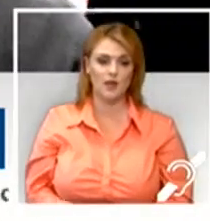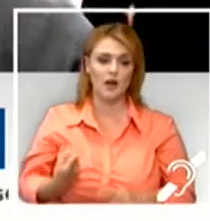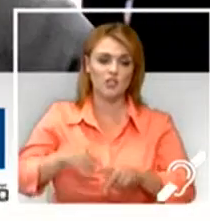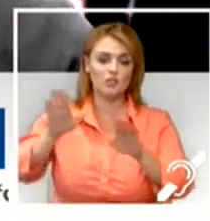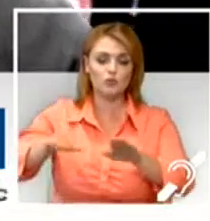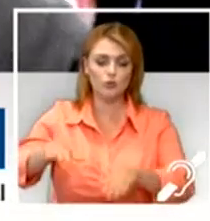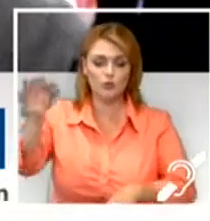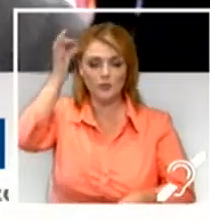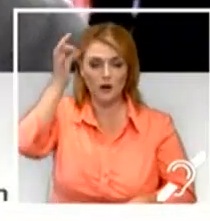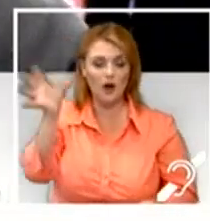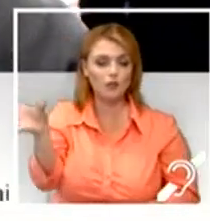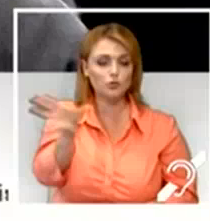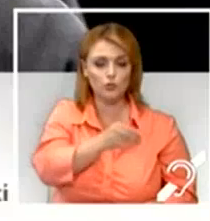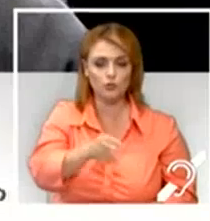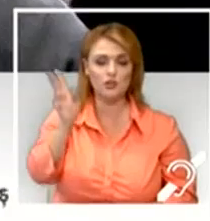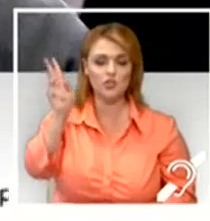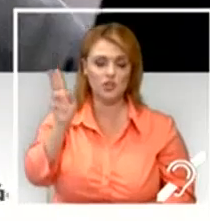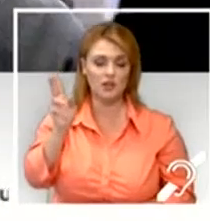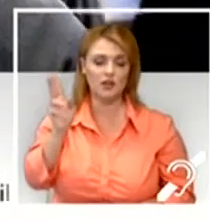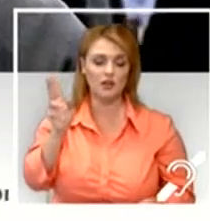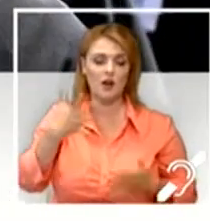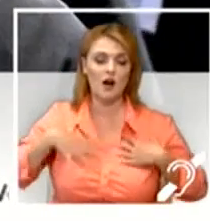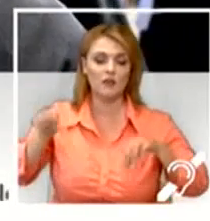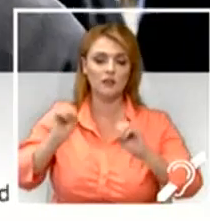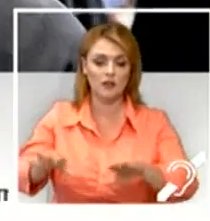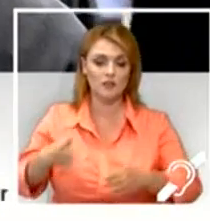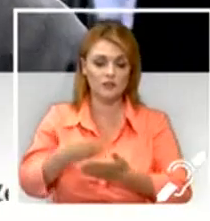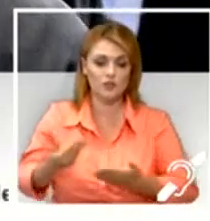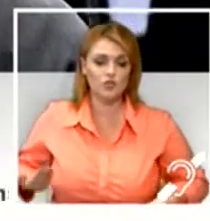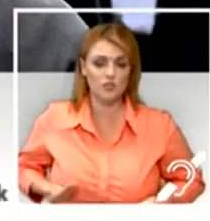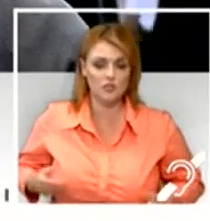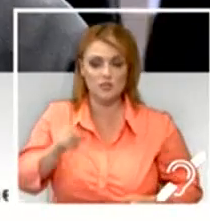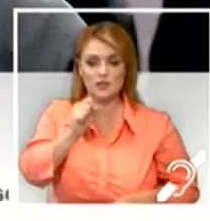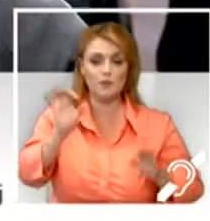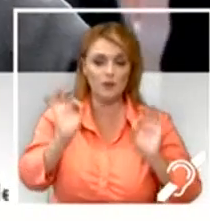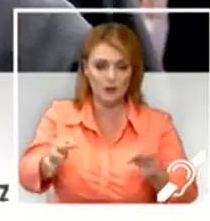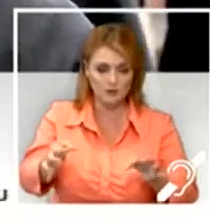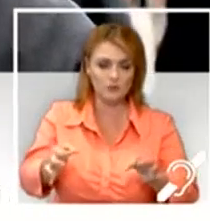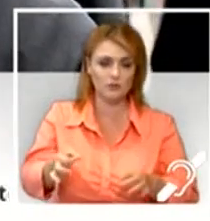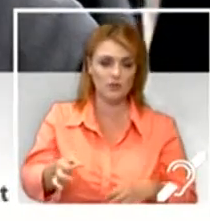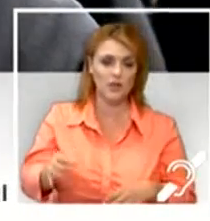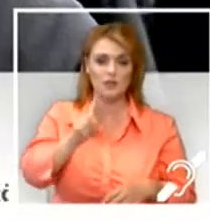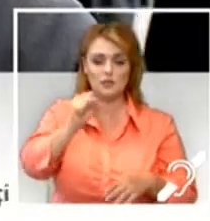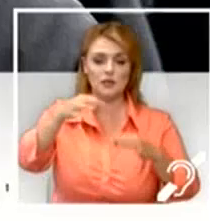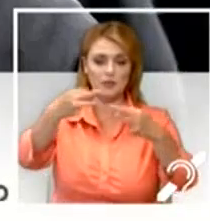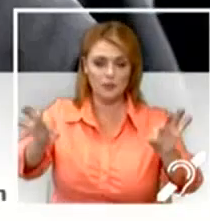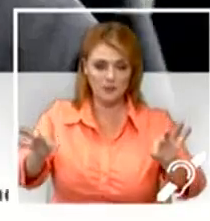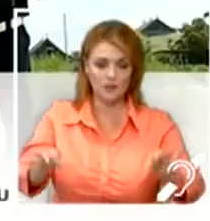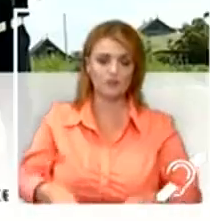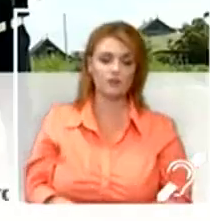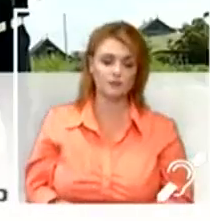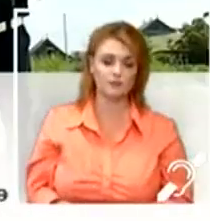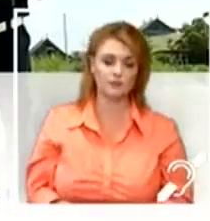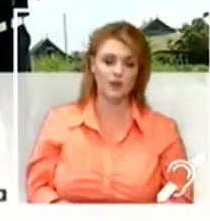pomenire a tuturor celor care s-au jertfit pentru adevăr, pentru dreptate, pentru libertatea și demnitatea